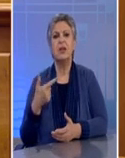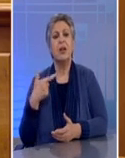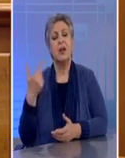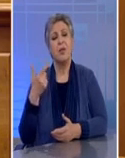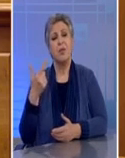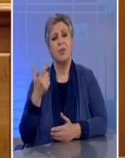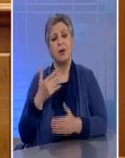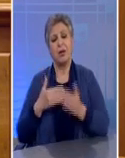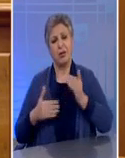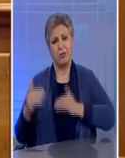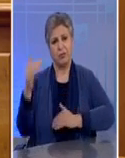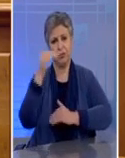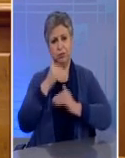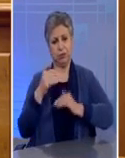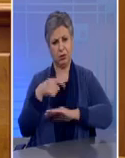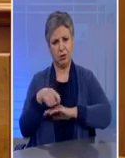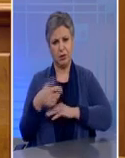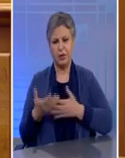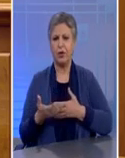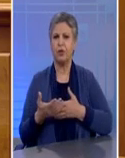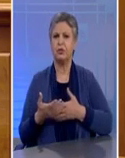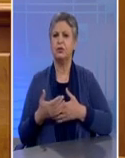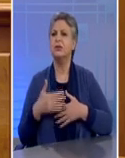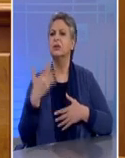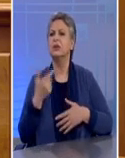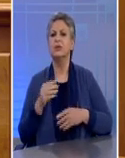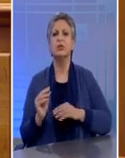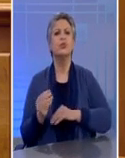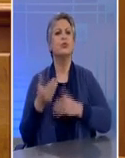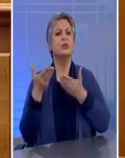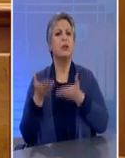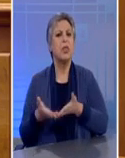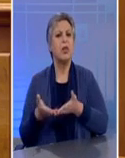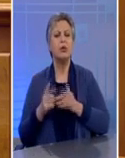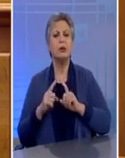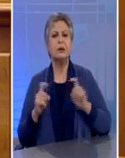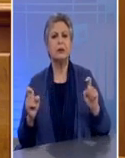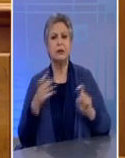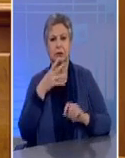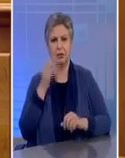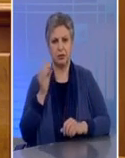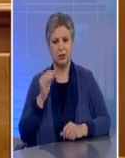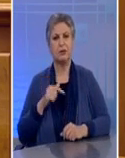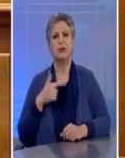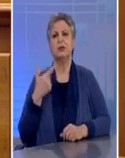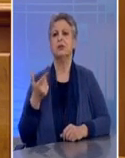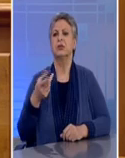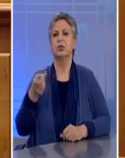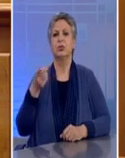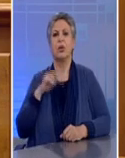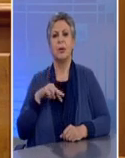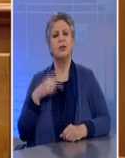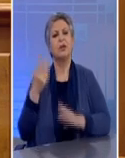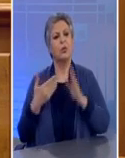αρεοπαγίτης μάλλον. Λέω, τι κάνετε εδώ? Λέει, με στείλανε για να ελέγξω κάποιους δικαστές